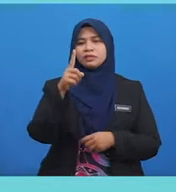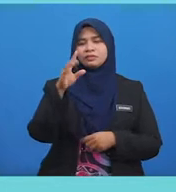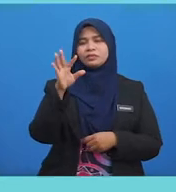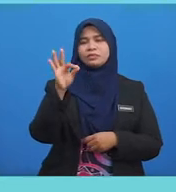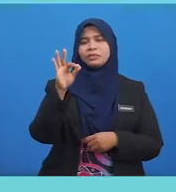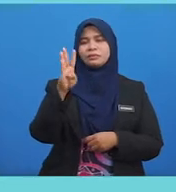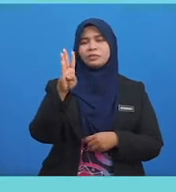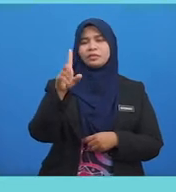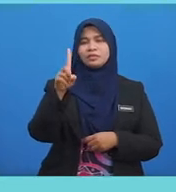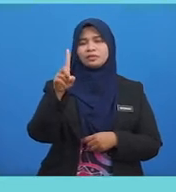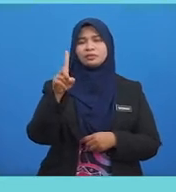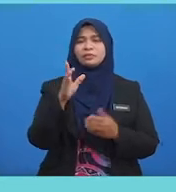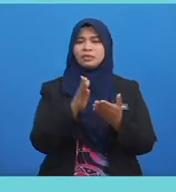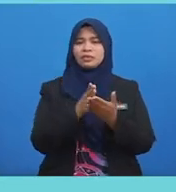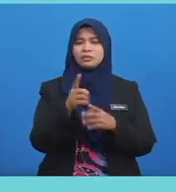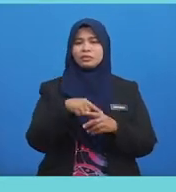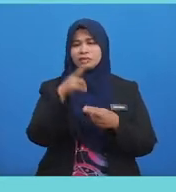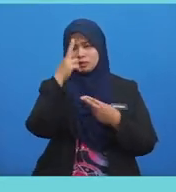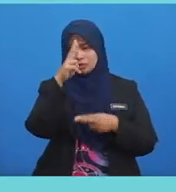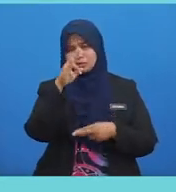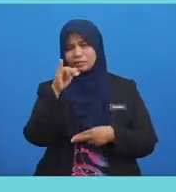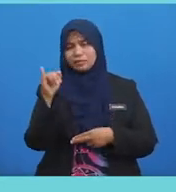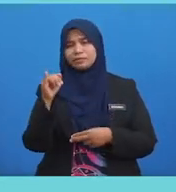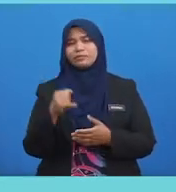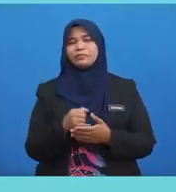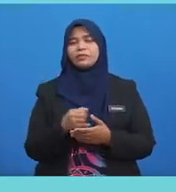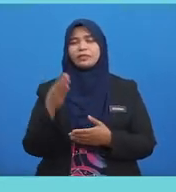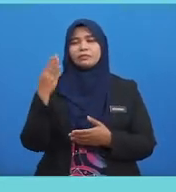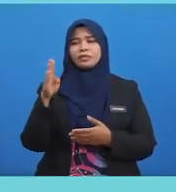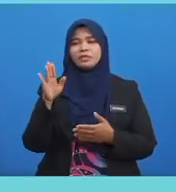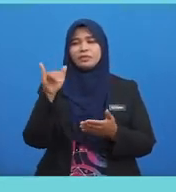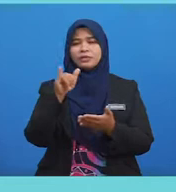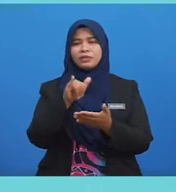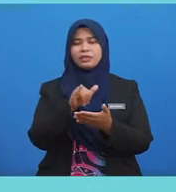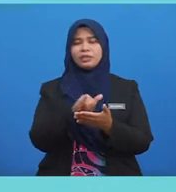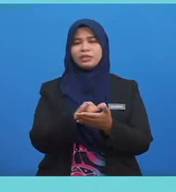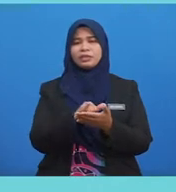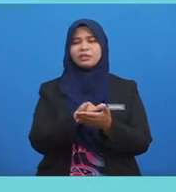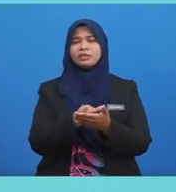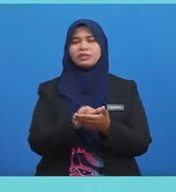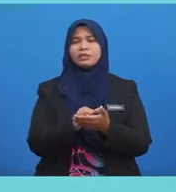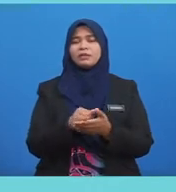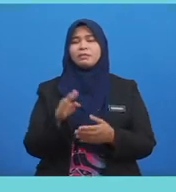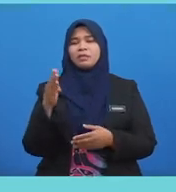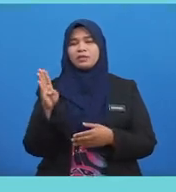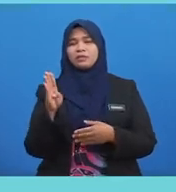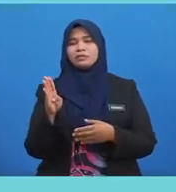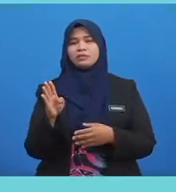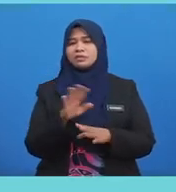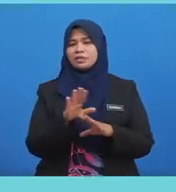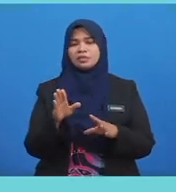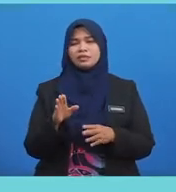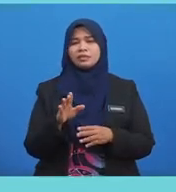tahun 1941 akan terus dihormati. Hal ini kerana beliau dengan yakinnya menyatakan